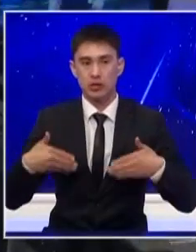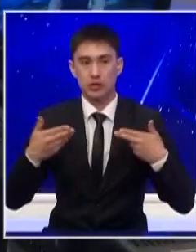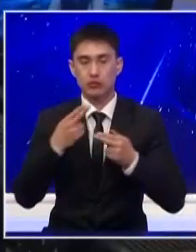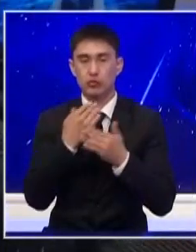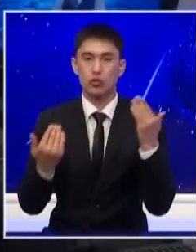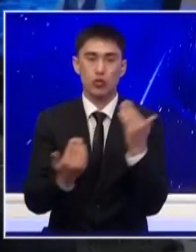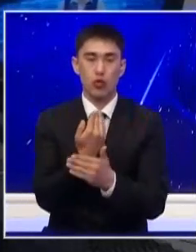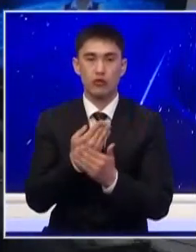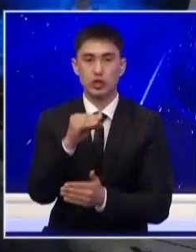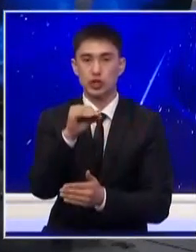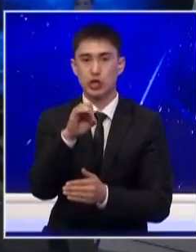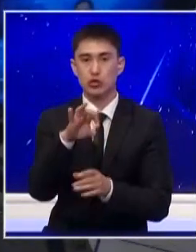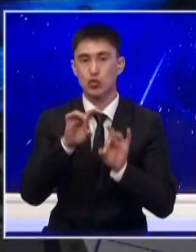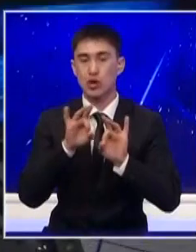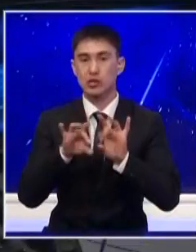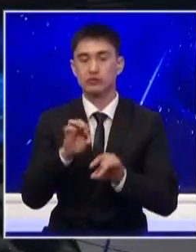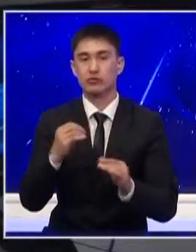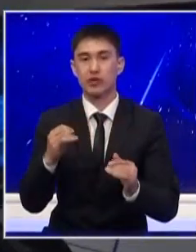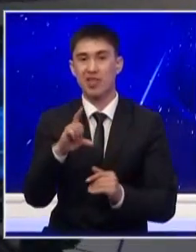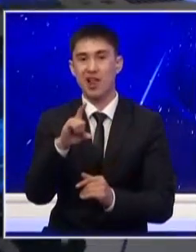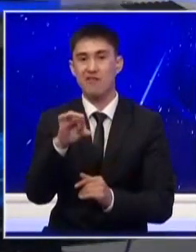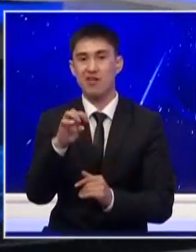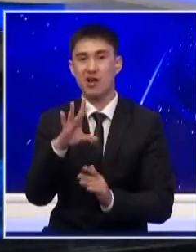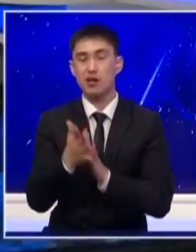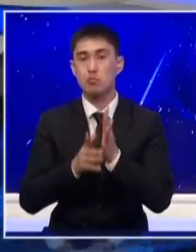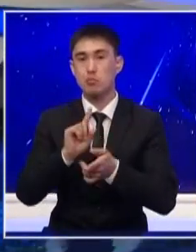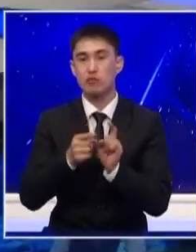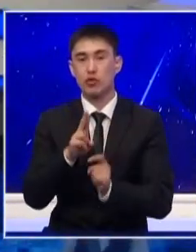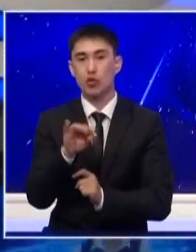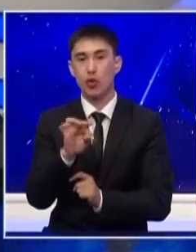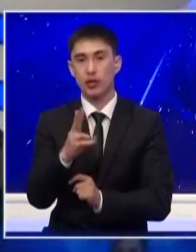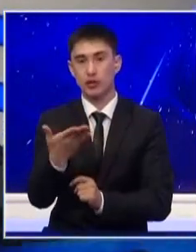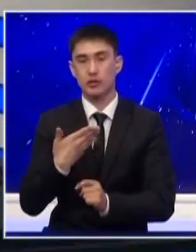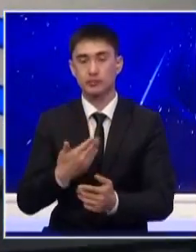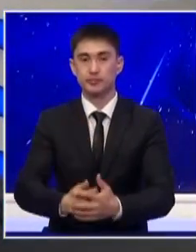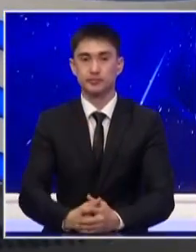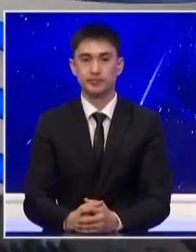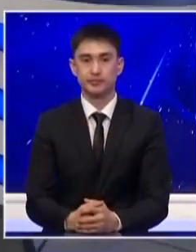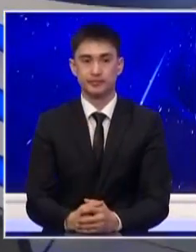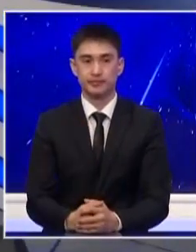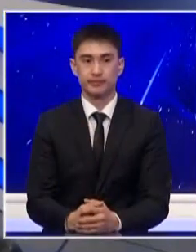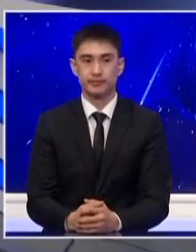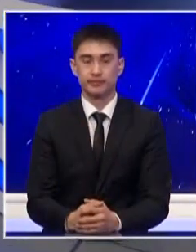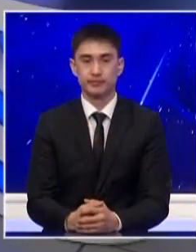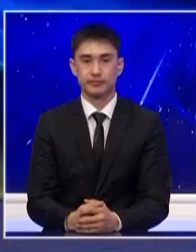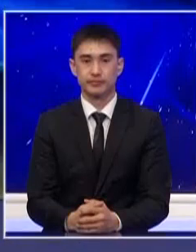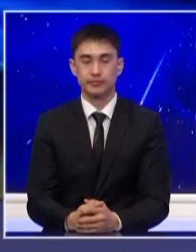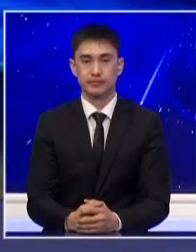Здравствуйте, на телеканале ЖТСУ «Время новостей», в студии Эльвира Ликерова, и сотоперевод осуществляет мой коллега Даурен Абдрасилов.